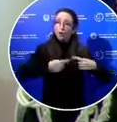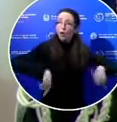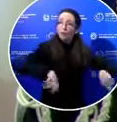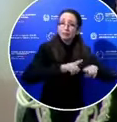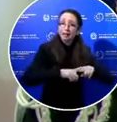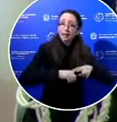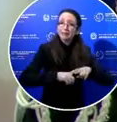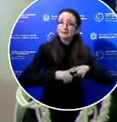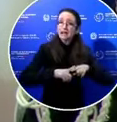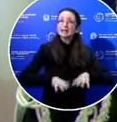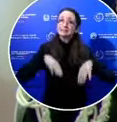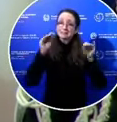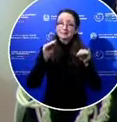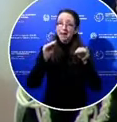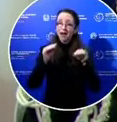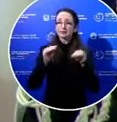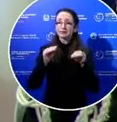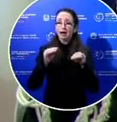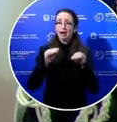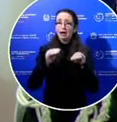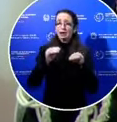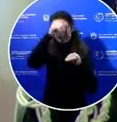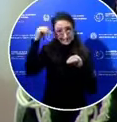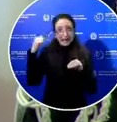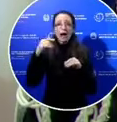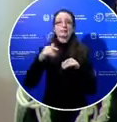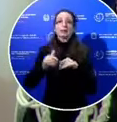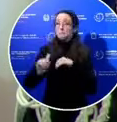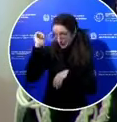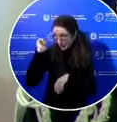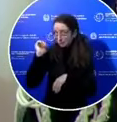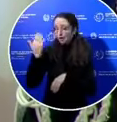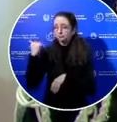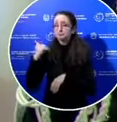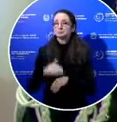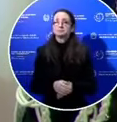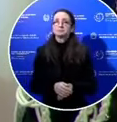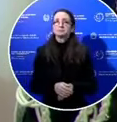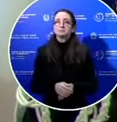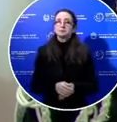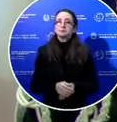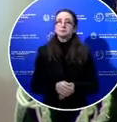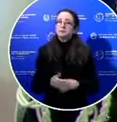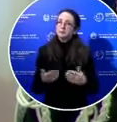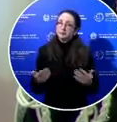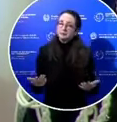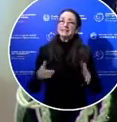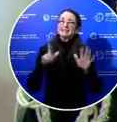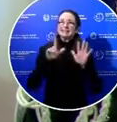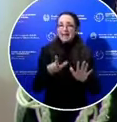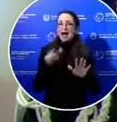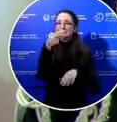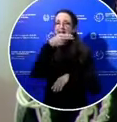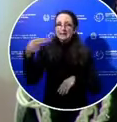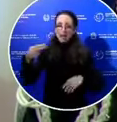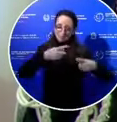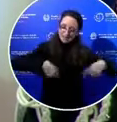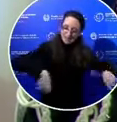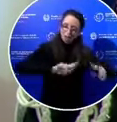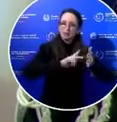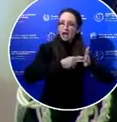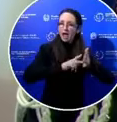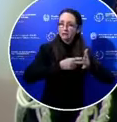estate, ma anche prima, quando abbiamo ascoltato tutte le associazioni per riuscire ad estrapolare quelli che sono stati i 7 temi dei tavoli